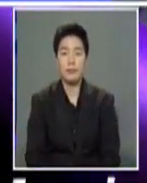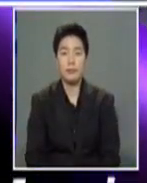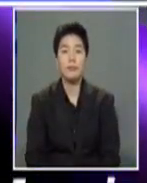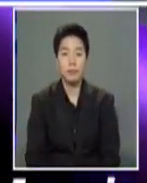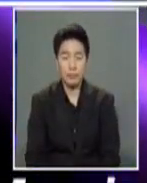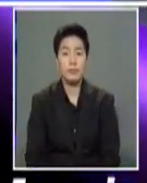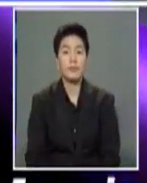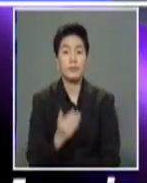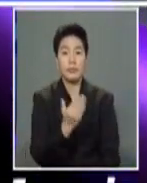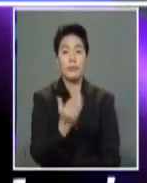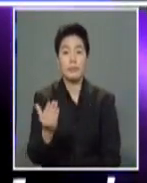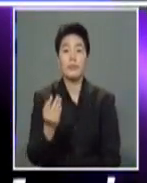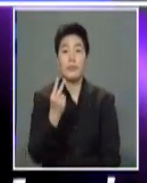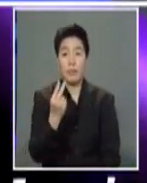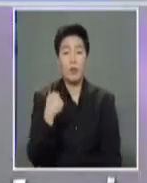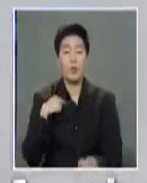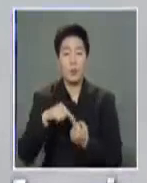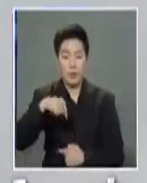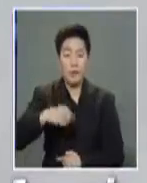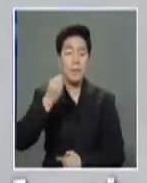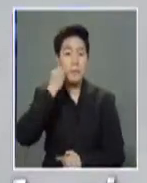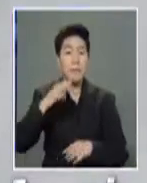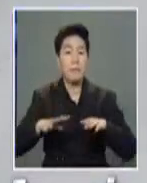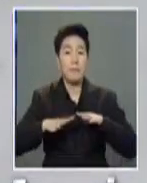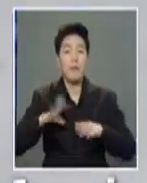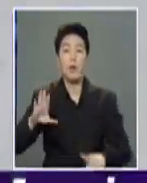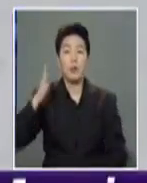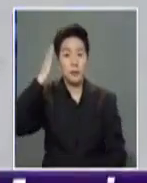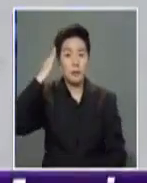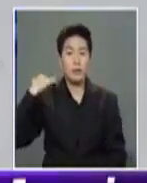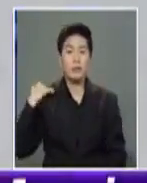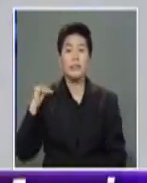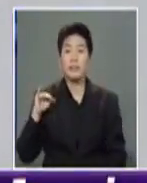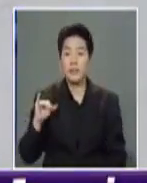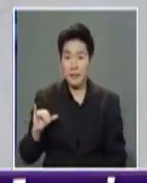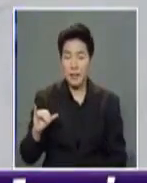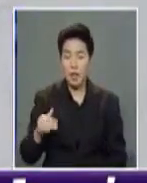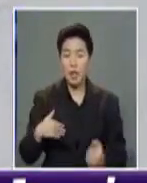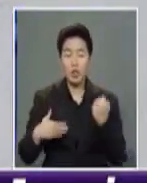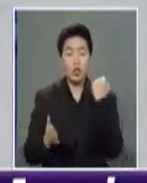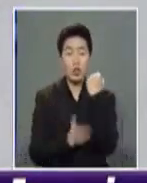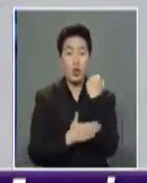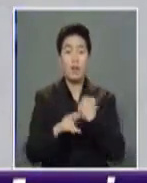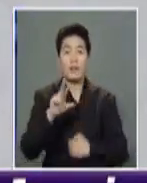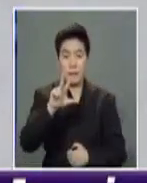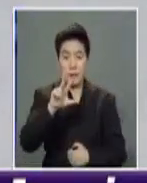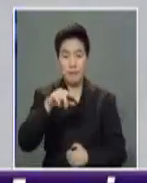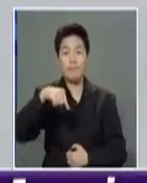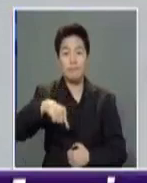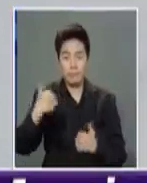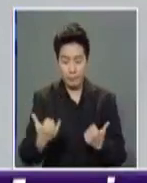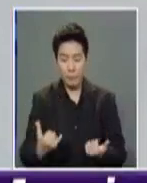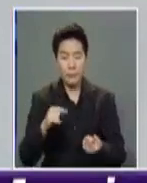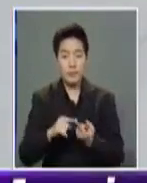ณธีรวัฒน์คุณวรรณศิริคะเรามาดูบรรยากาศที่บ้านพักของนางสาวยิ่งรักอดีตนายกรัฐมนตรีภายในซอยโยธินพัฒนา3นะคะ